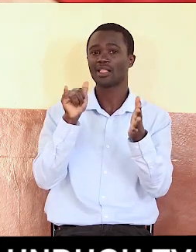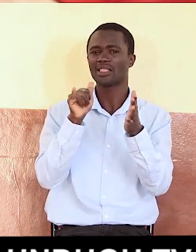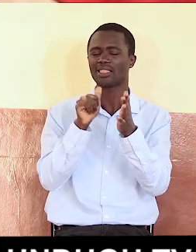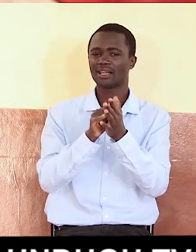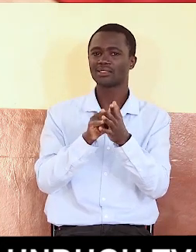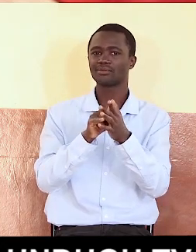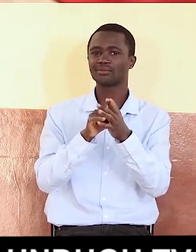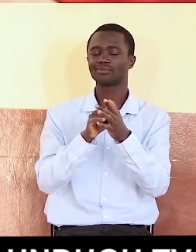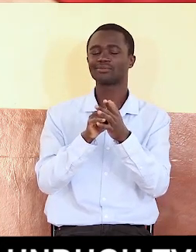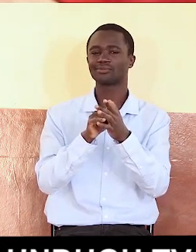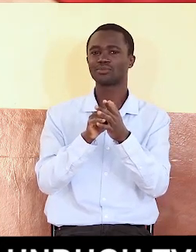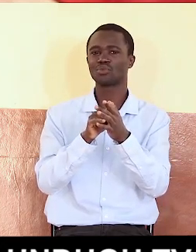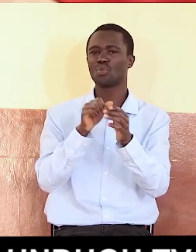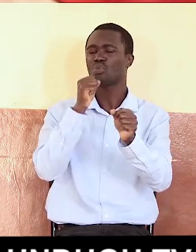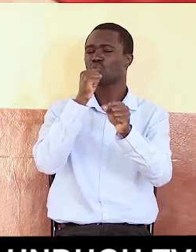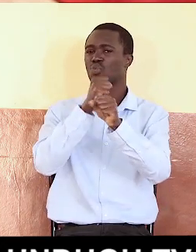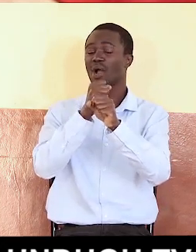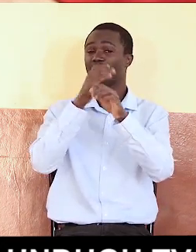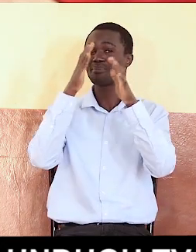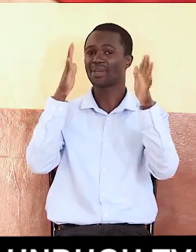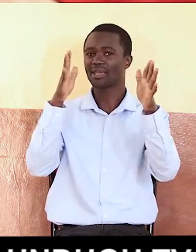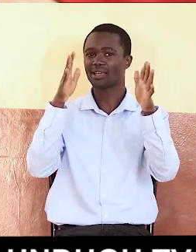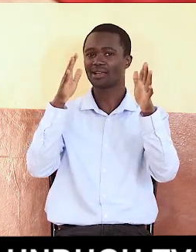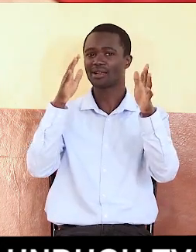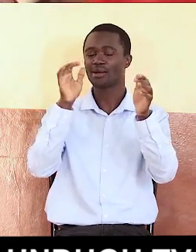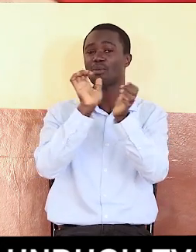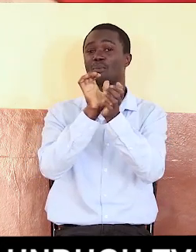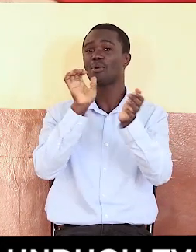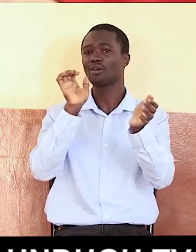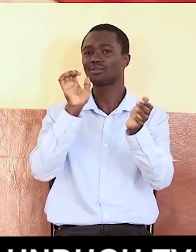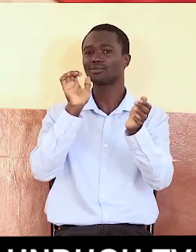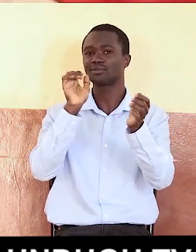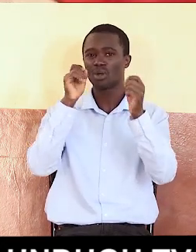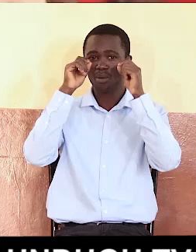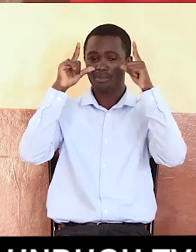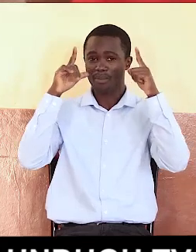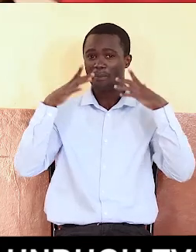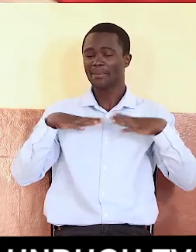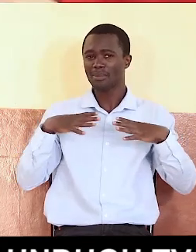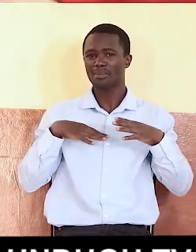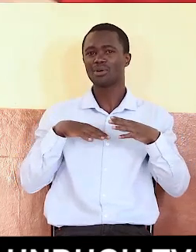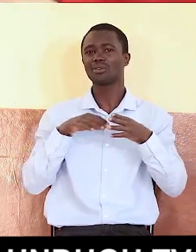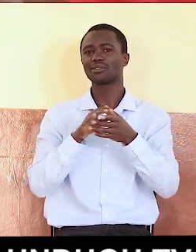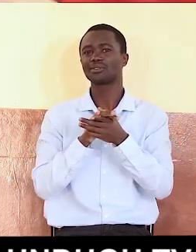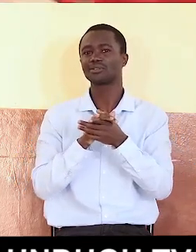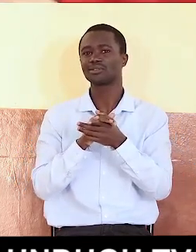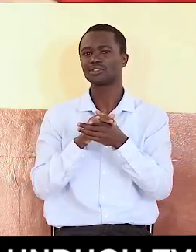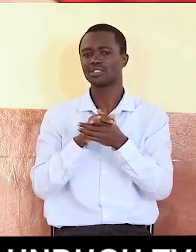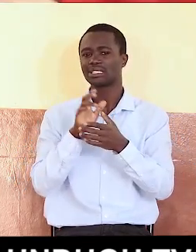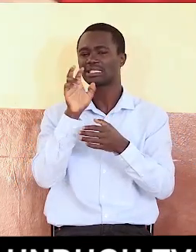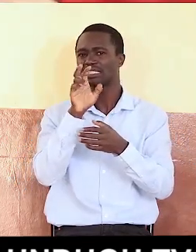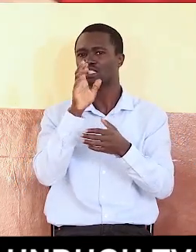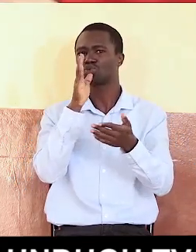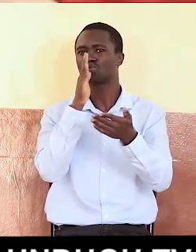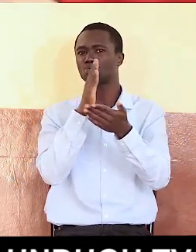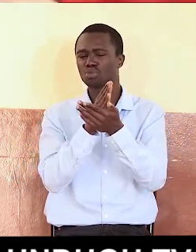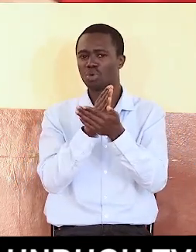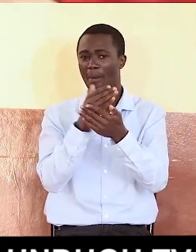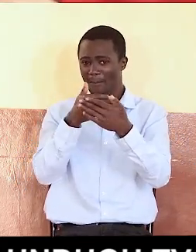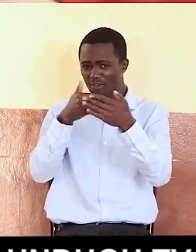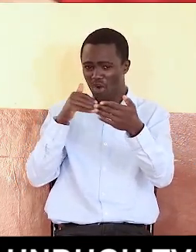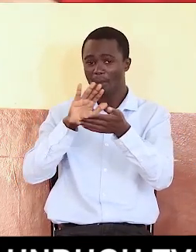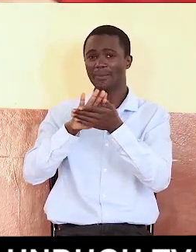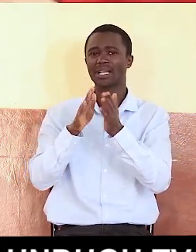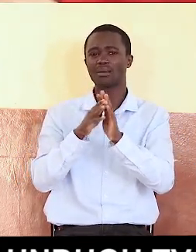ujumbe mwingi wa Paulo. Kuwafumbua watu macho waone. Wajua ya kwamba kwanza kabla hujakuwa shahidi,